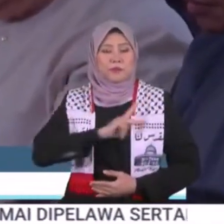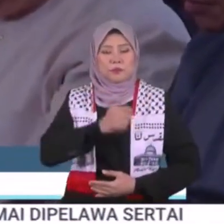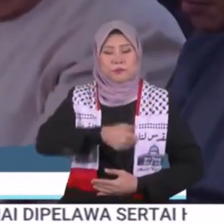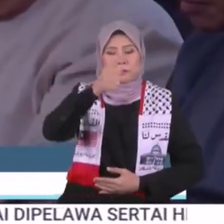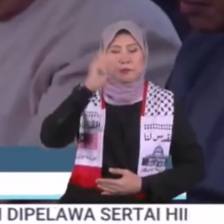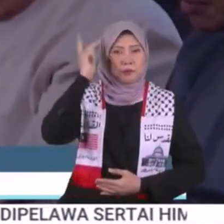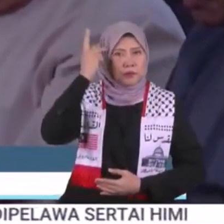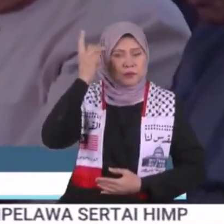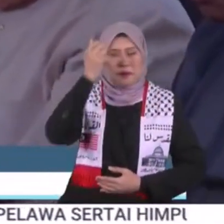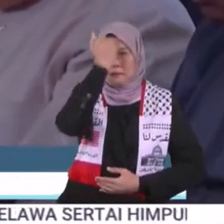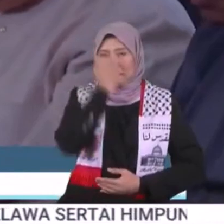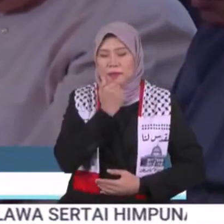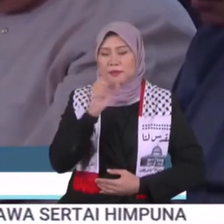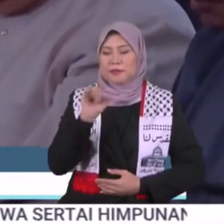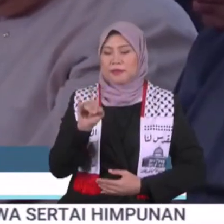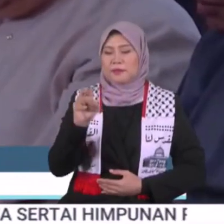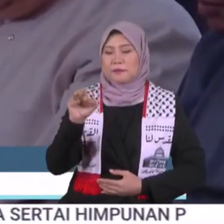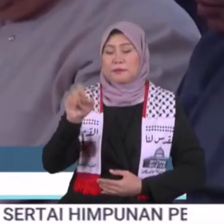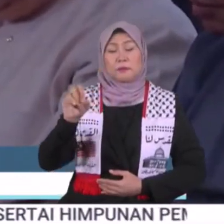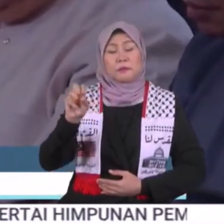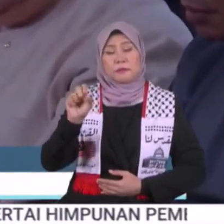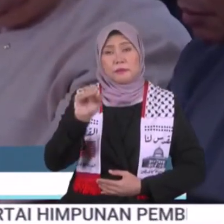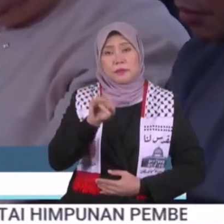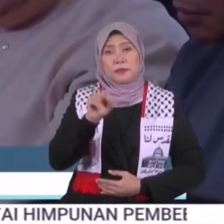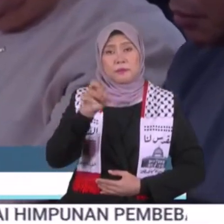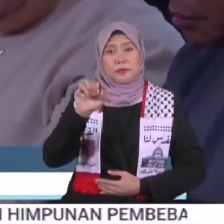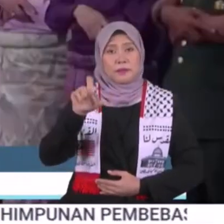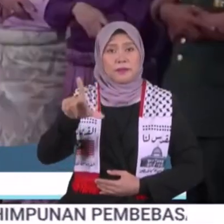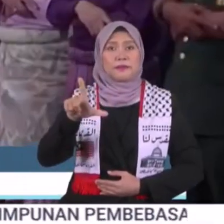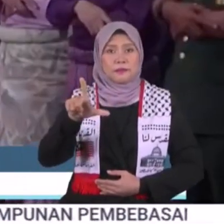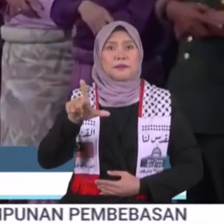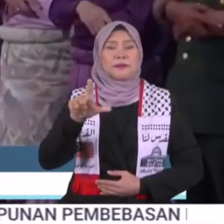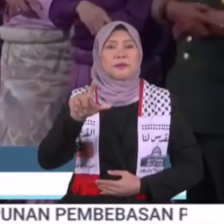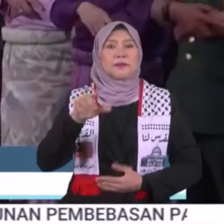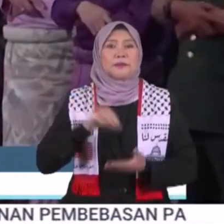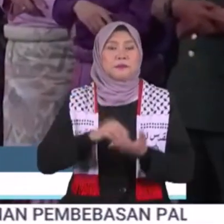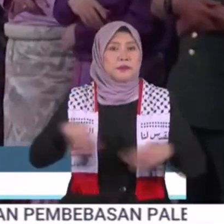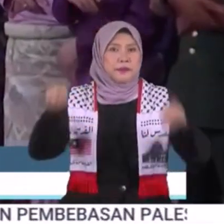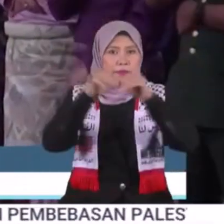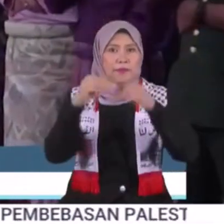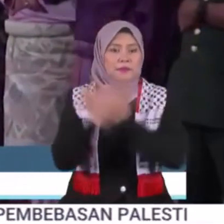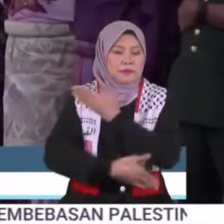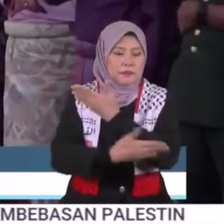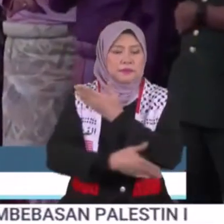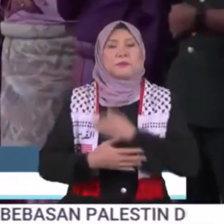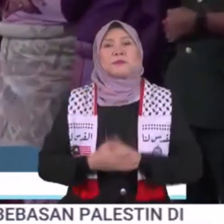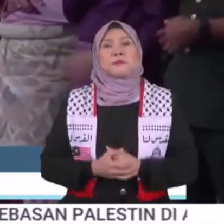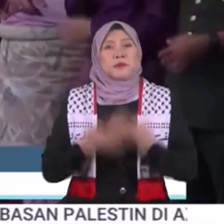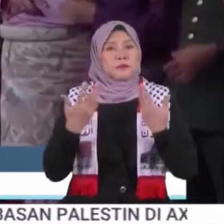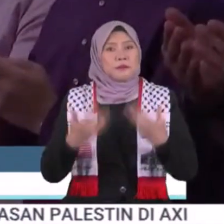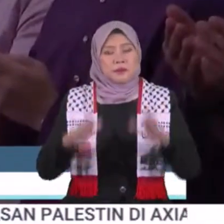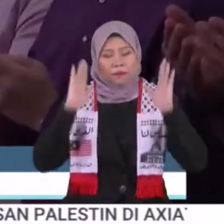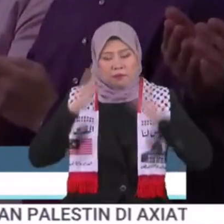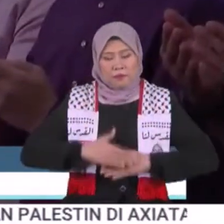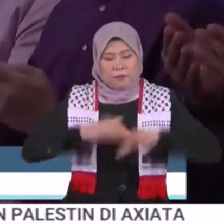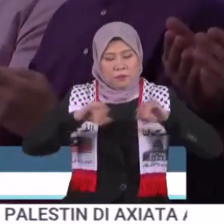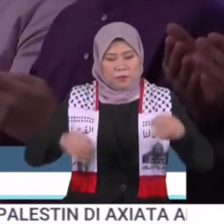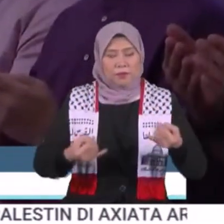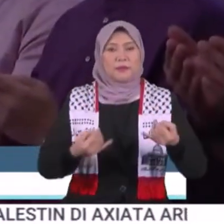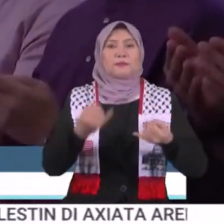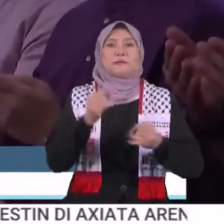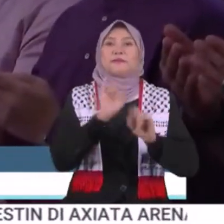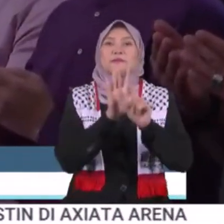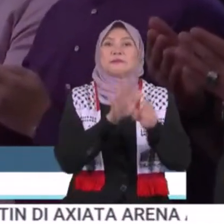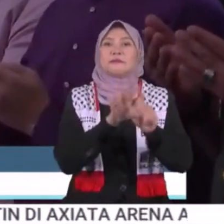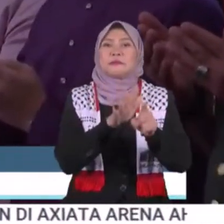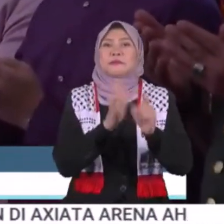Biro Politik Hamas Ismail Haniyeh di Masjid Negara. Solat jenazah ghaib yang diadakan sejurus selepas solat Jumaat itu dipimpin